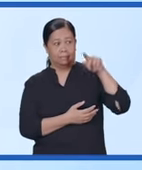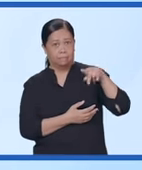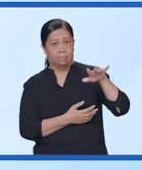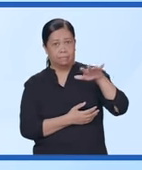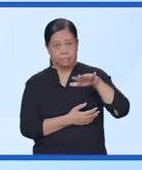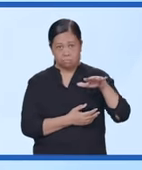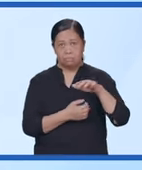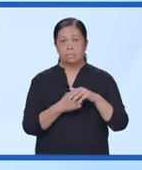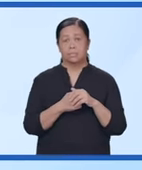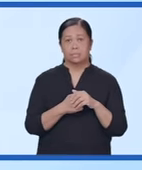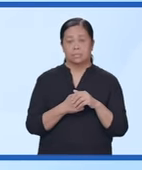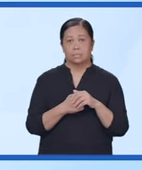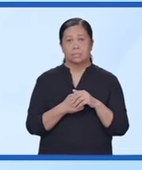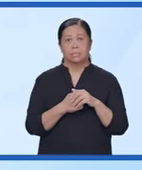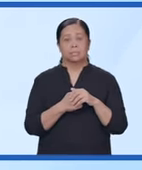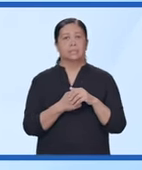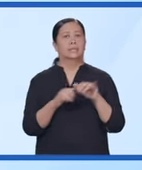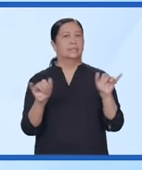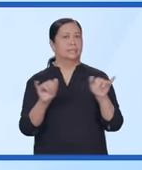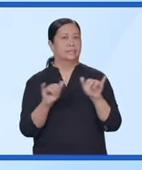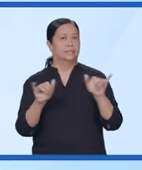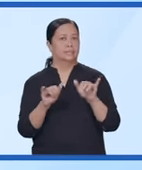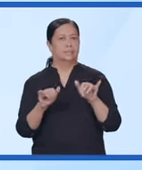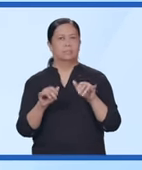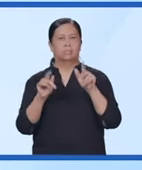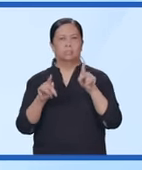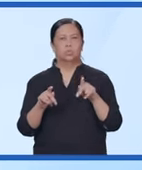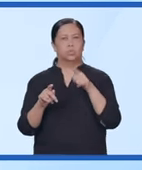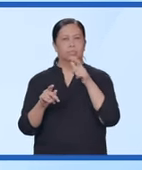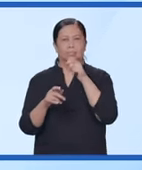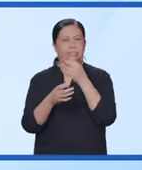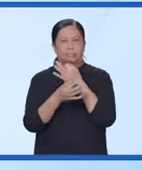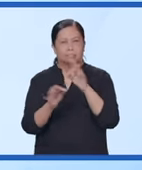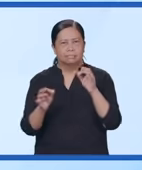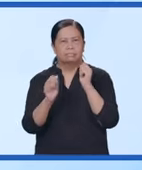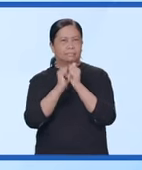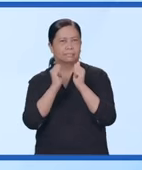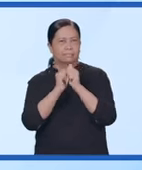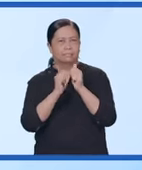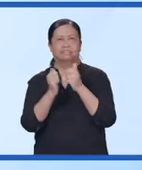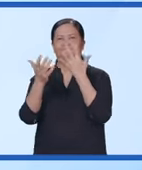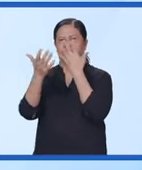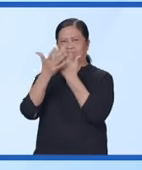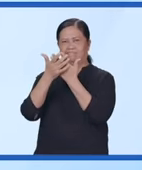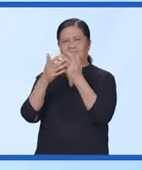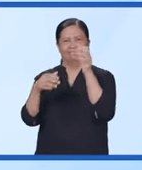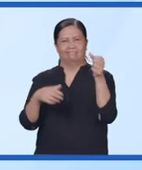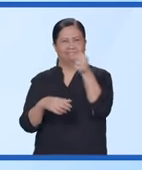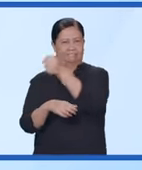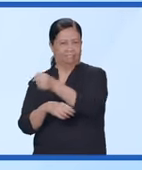nating katutubo o mga indigenous people, ganun din po ang persons deprived of liberty